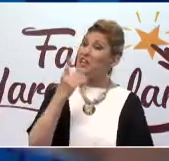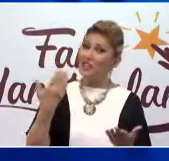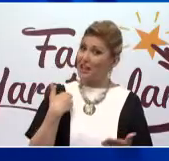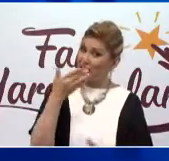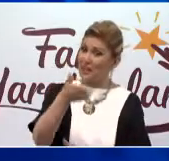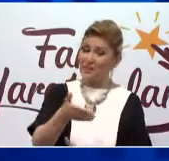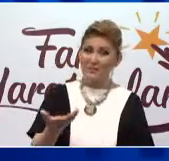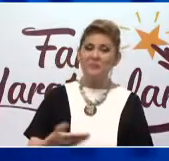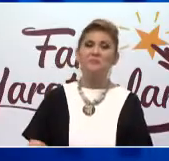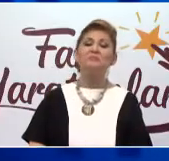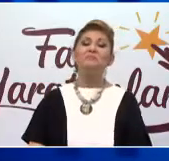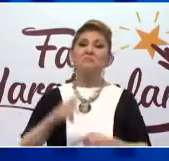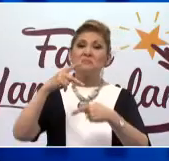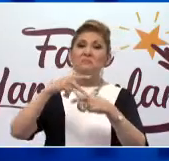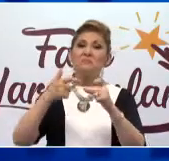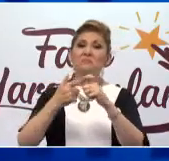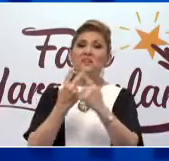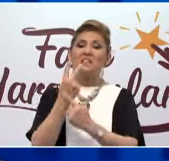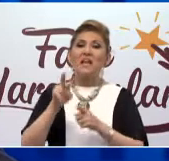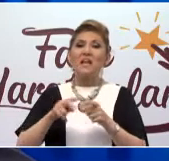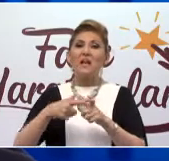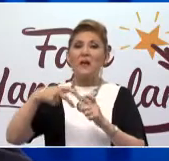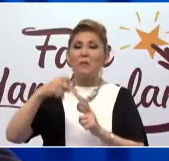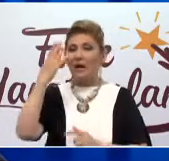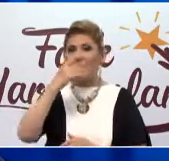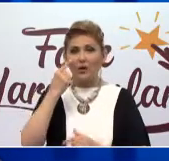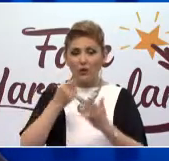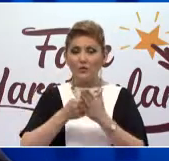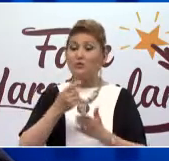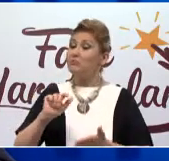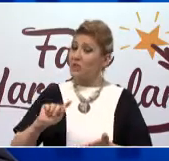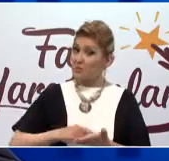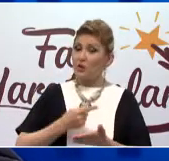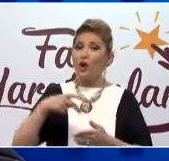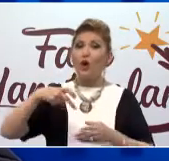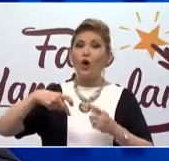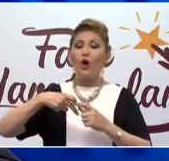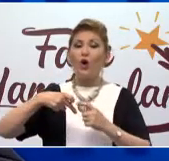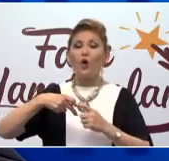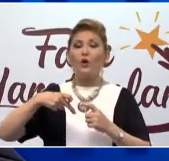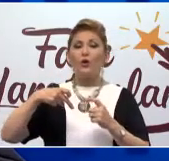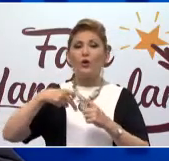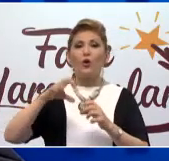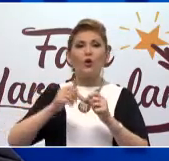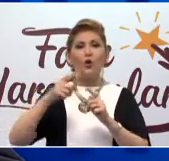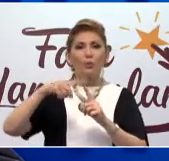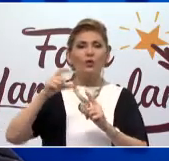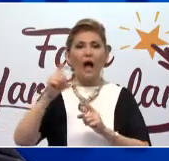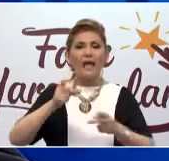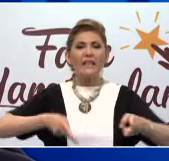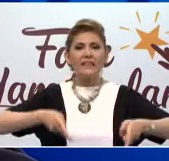geliriz. Zeynep Karagöz'e dönmek istiyorum. Zeynep Hanım da müthiş bir işe imza atıyor. Robotel Derneği ile bir